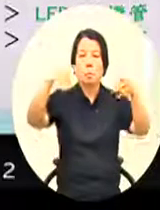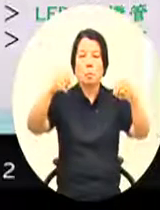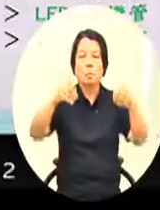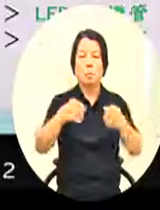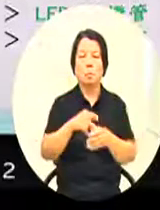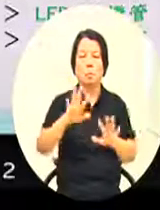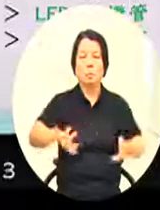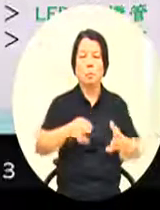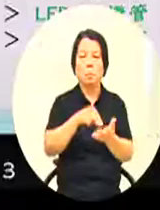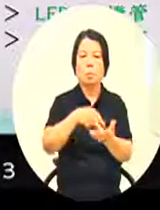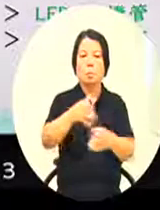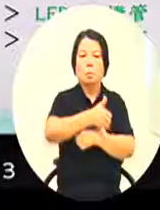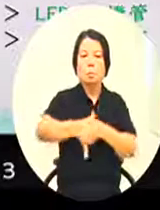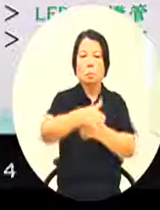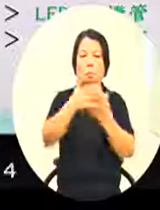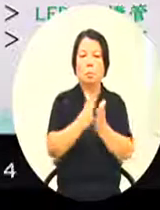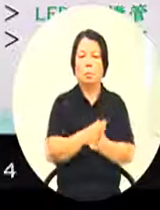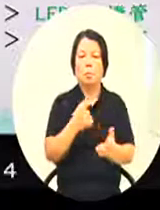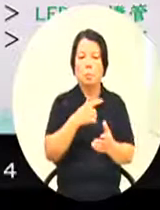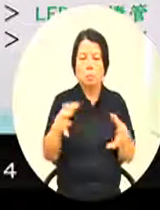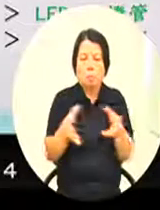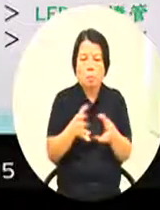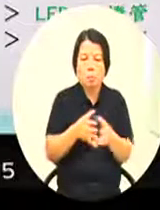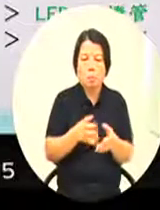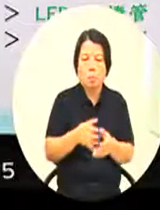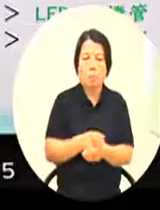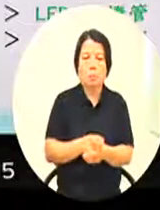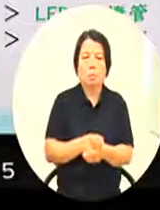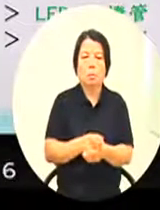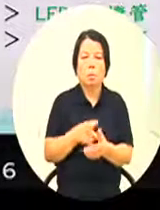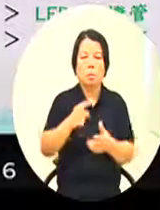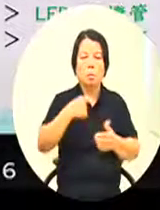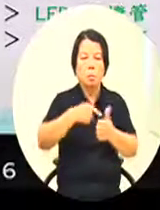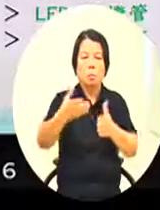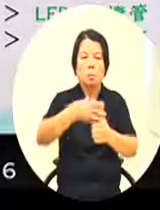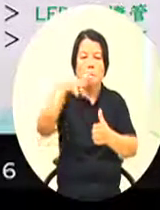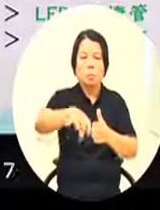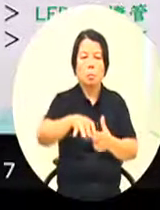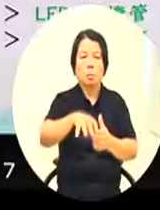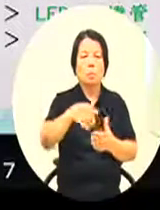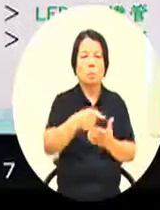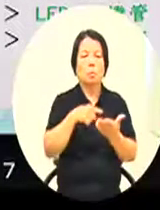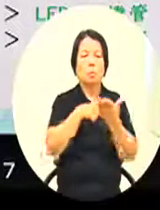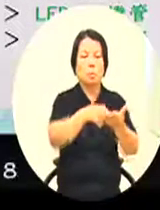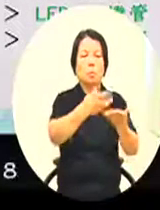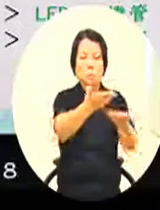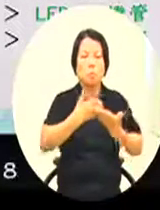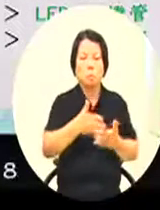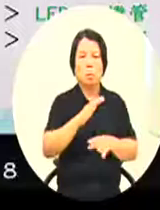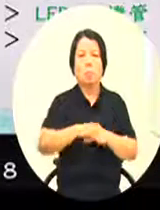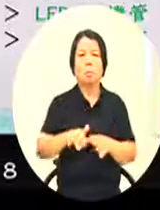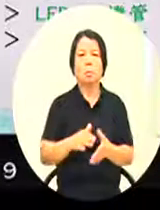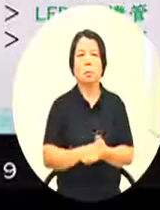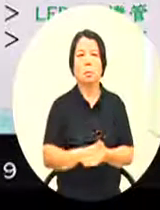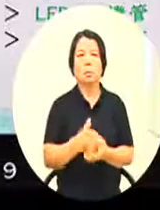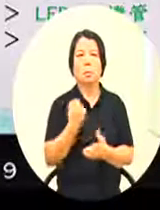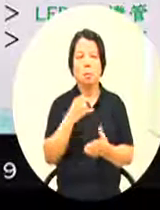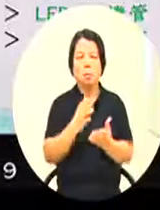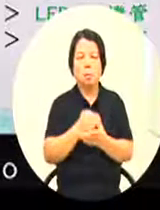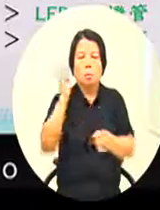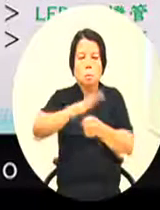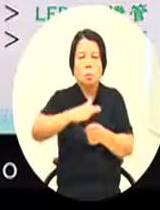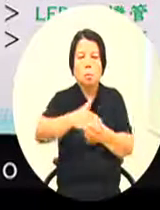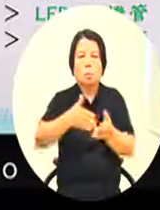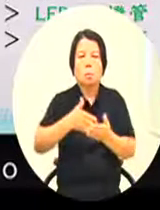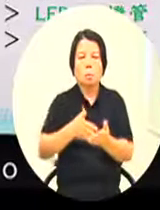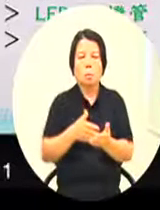委，我想我们的立委一起出击，教育部这笔钱应该不敢不给。更何况这个东西也是有补助的一些项